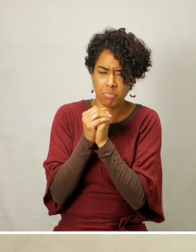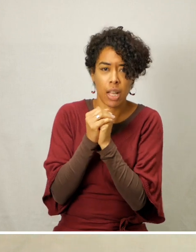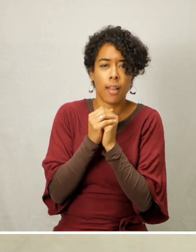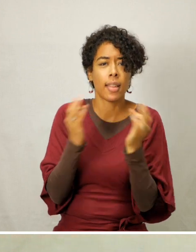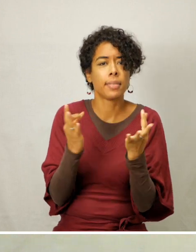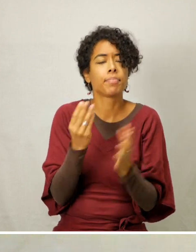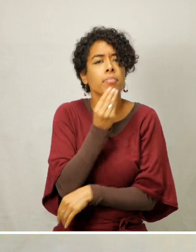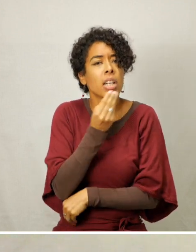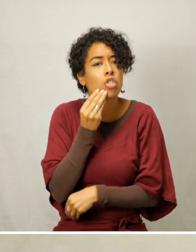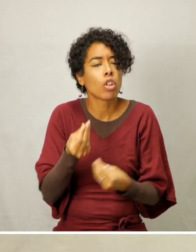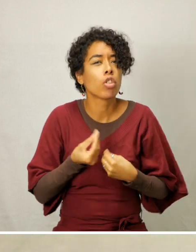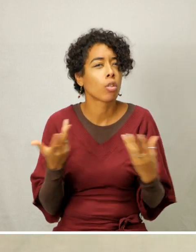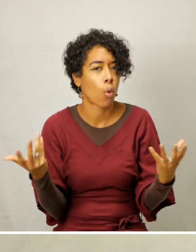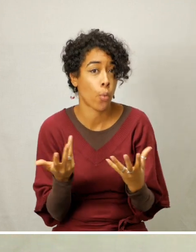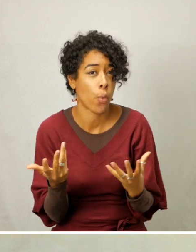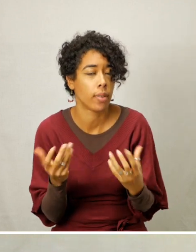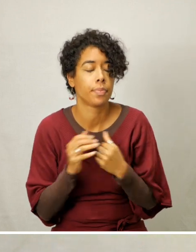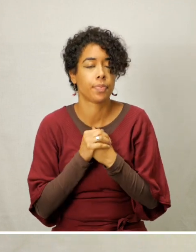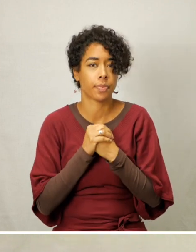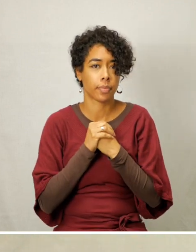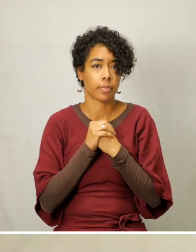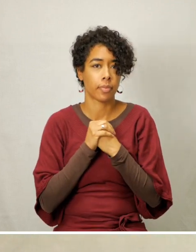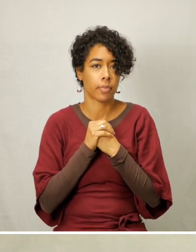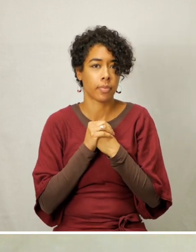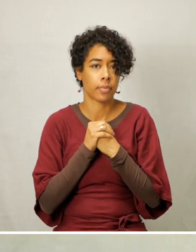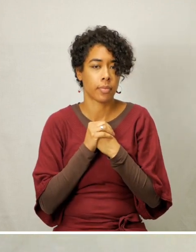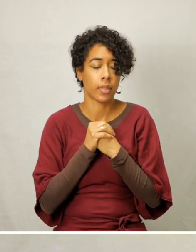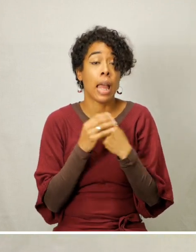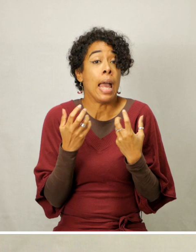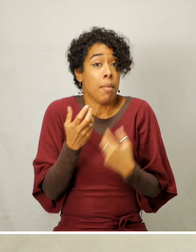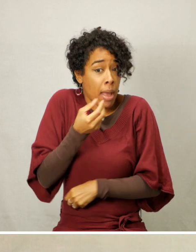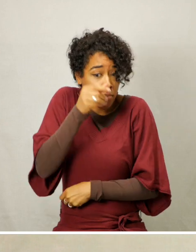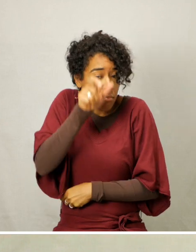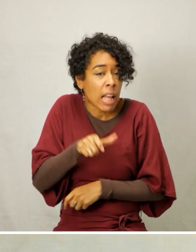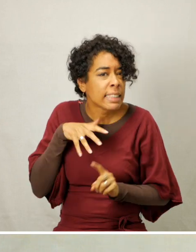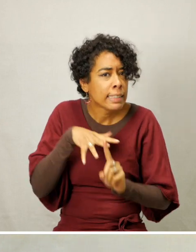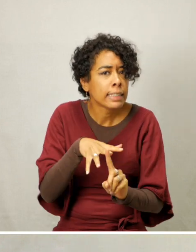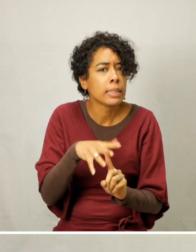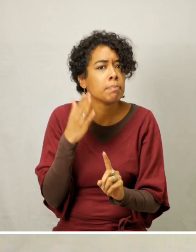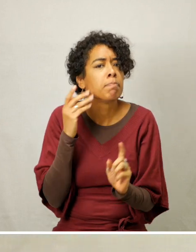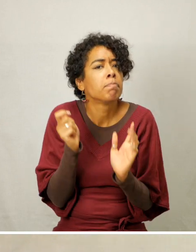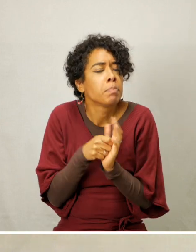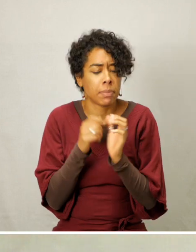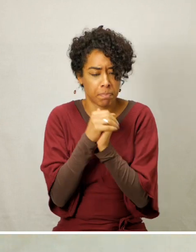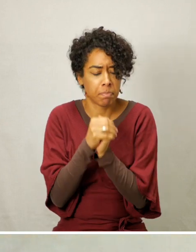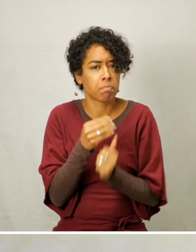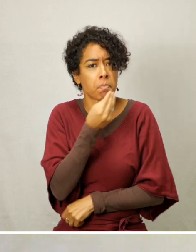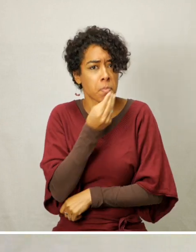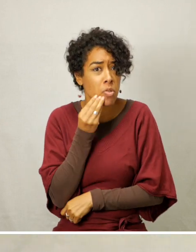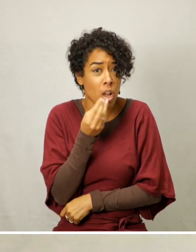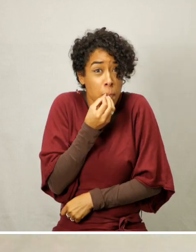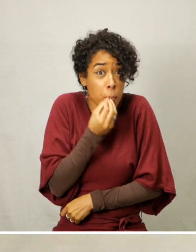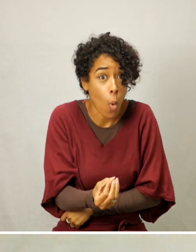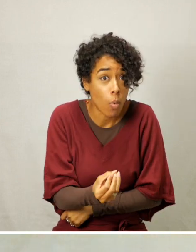nos vies? Il est bon qu'un enfant de Dieu fasse des temps de jeûne quand c'est l'Esprit de Dieu qui le pousse à le faire parce que c'est un temps de préparation.